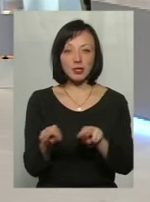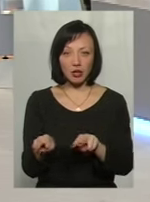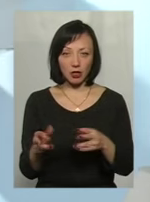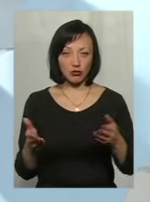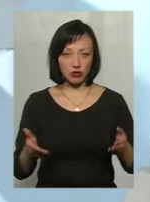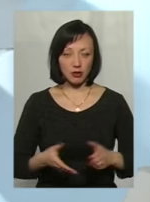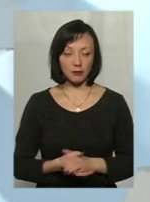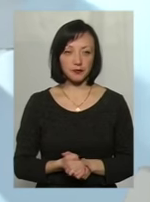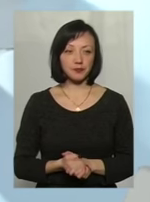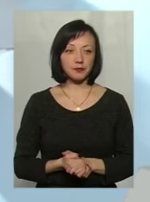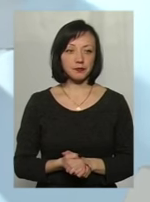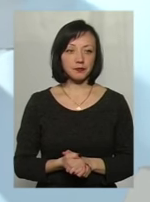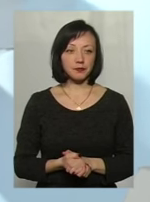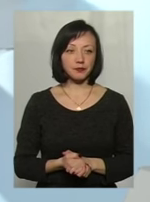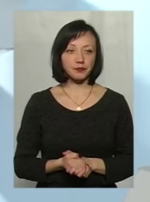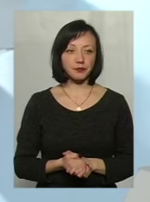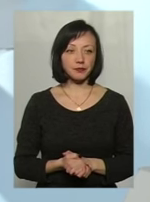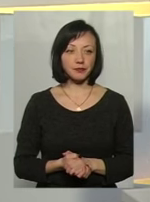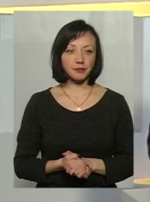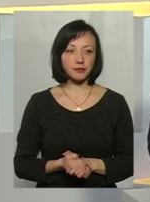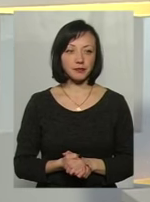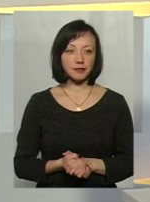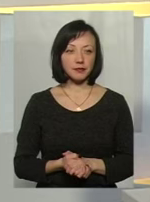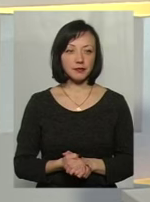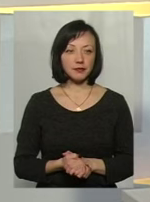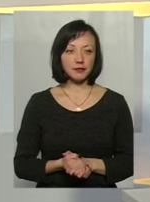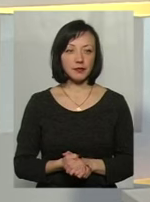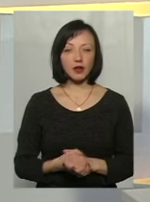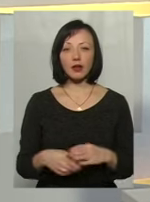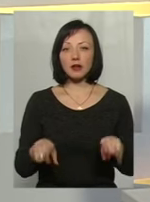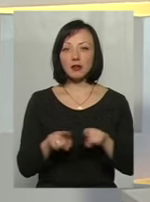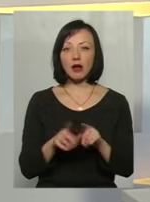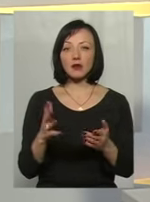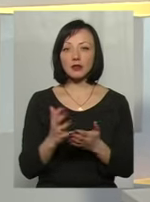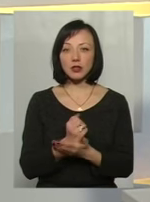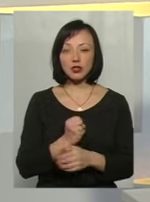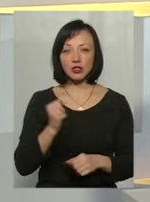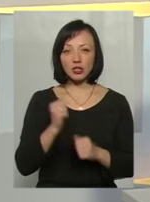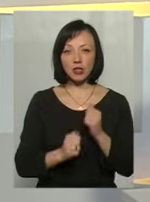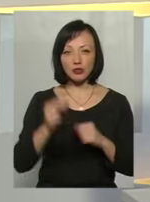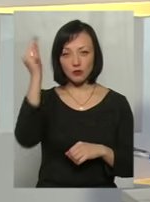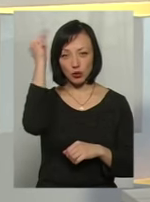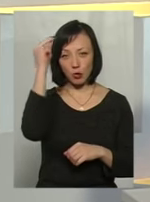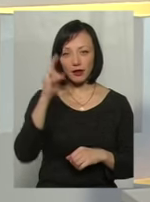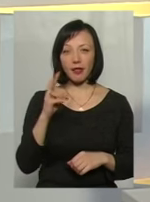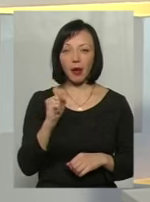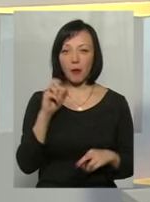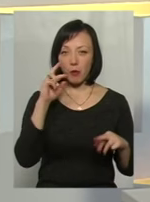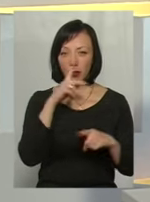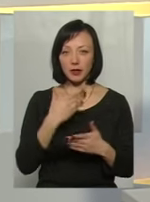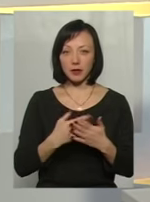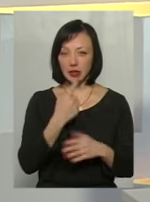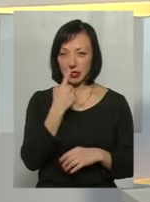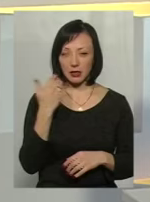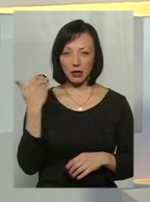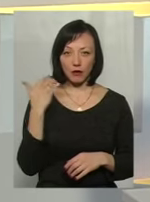усі навчальні заклади мають бути оснащені. Просто у нас так виходить, що ми дуже часто вчимося так на помилках. От, до прикладу,